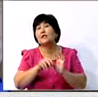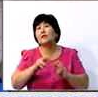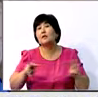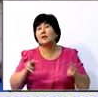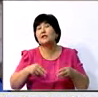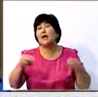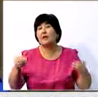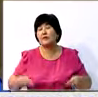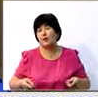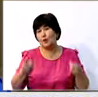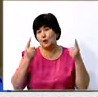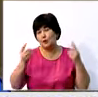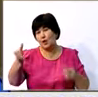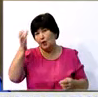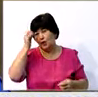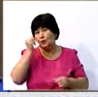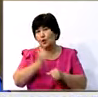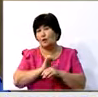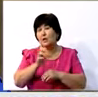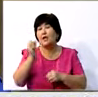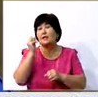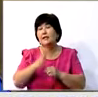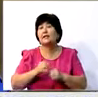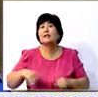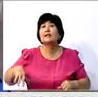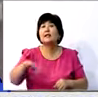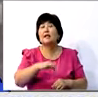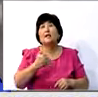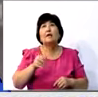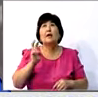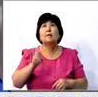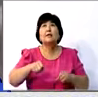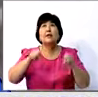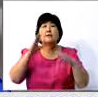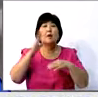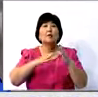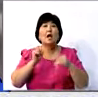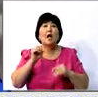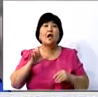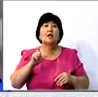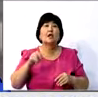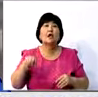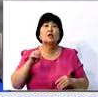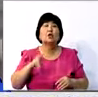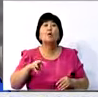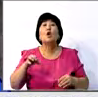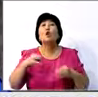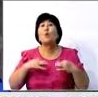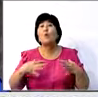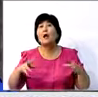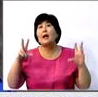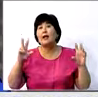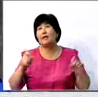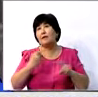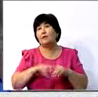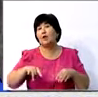и ведомств, крупнейший научный и производственный центр страны. Для его посадок был специально построен аэродром «Юбилейный» на космодроме Байконур с